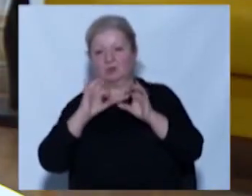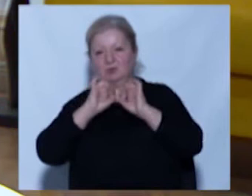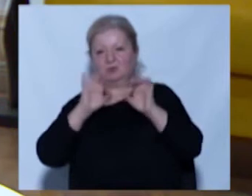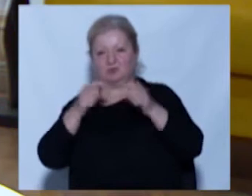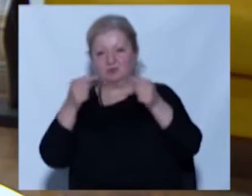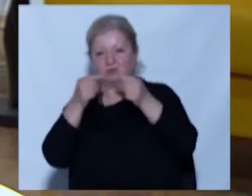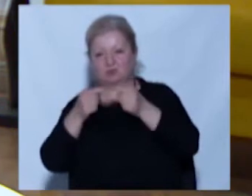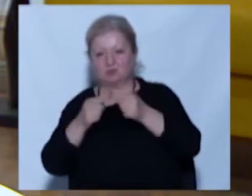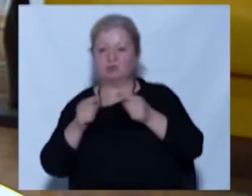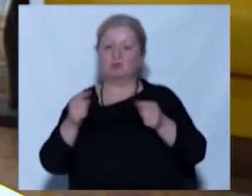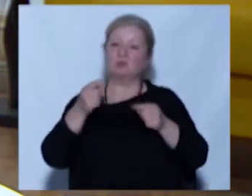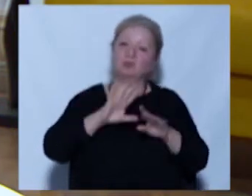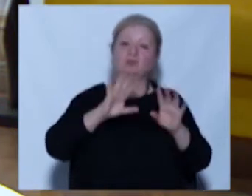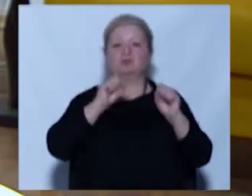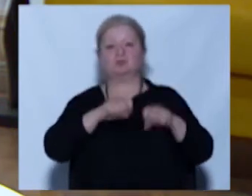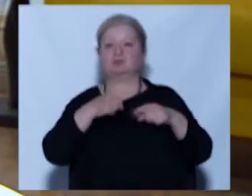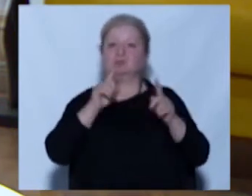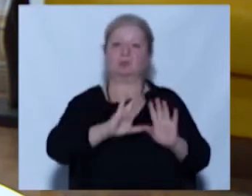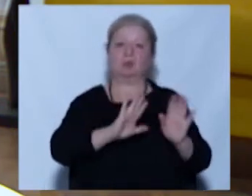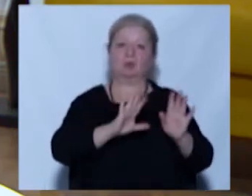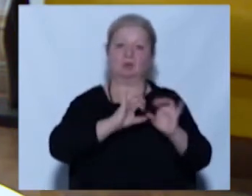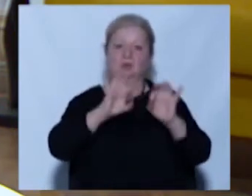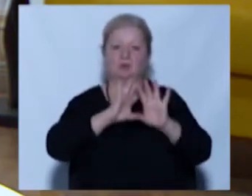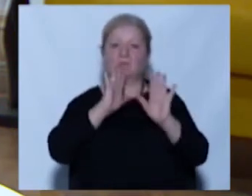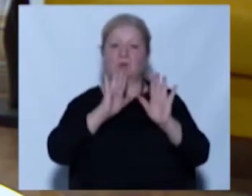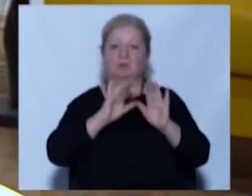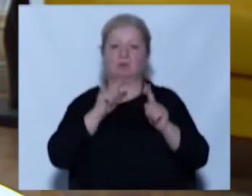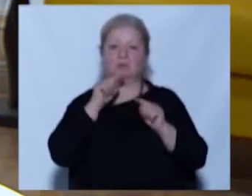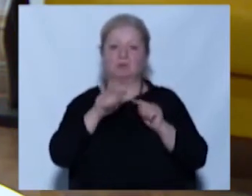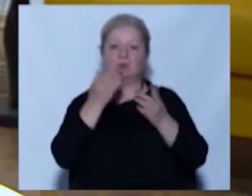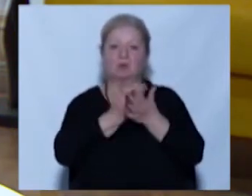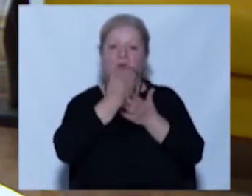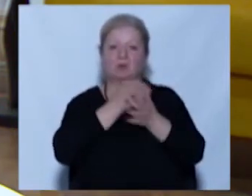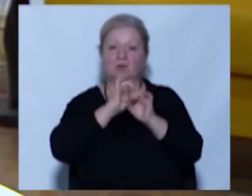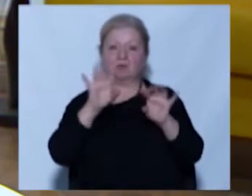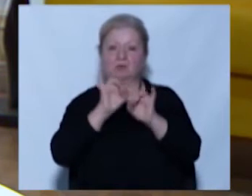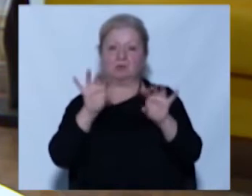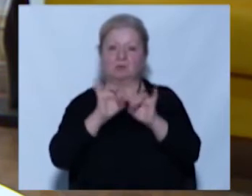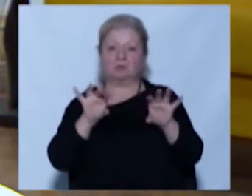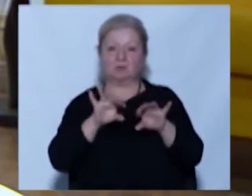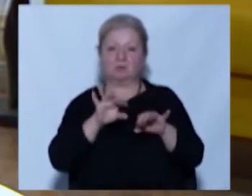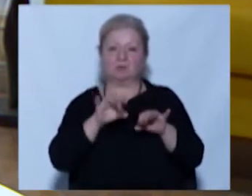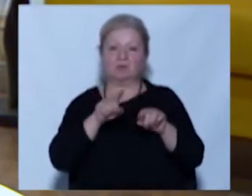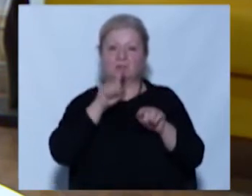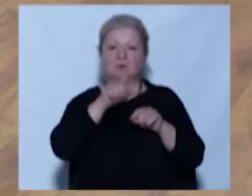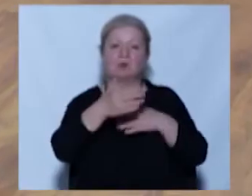თუ აუცილებლად სუბიექტურია, რადგან ის მხოლოდ იმ ამბებს აღწერს,